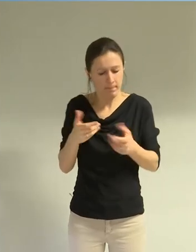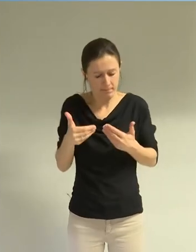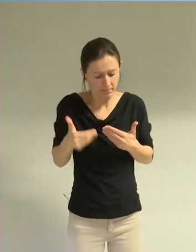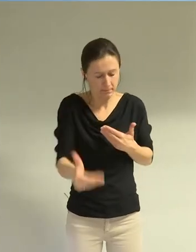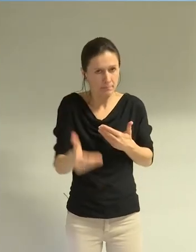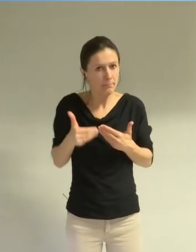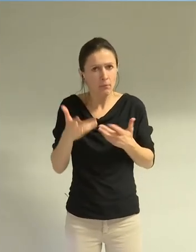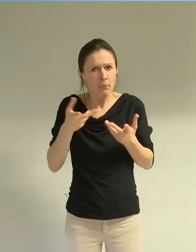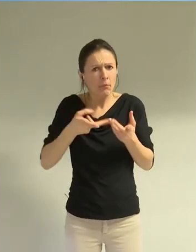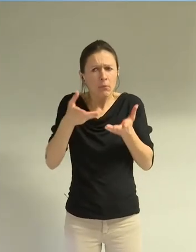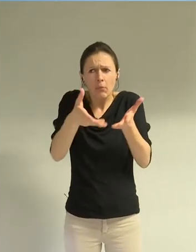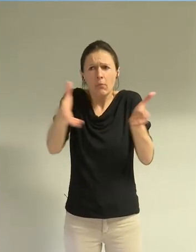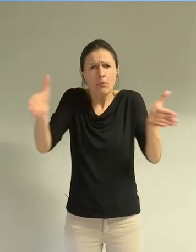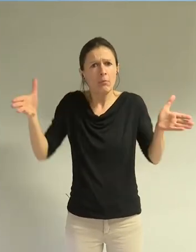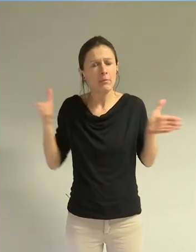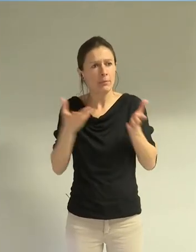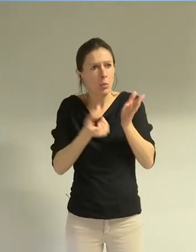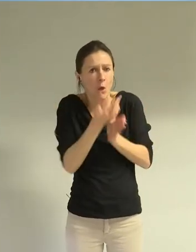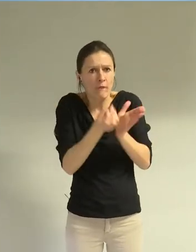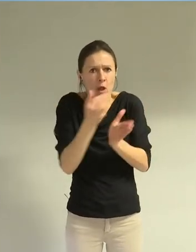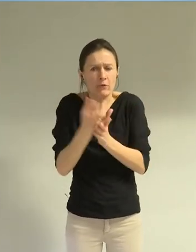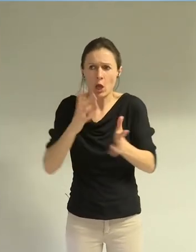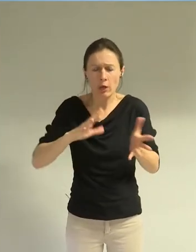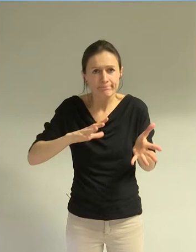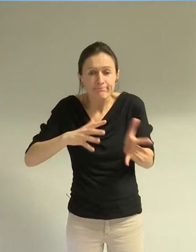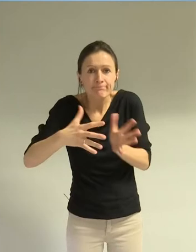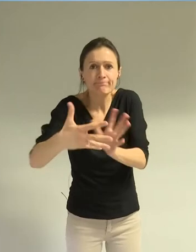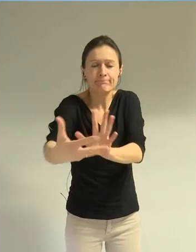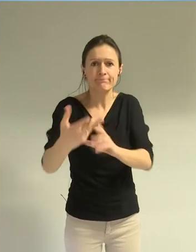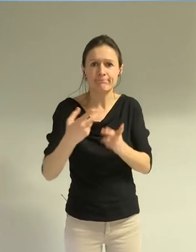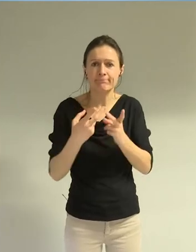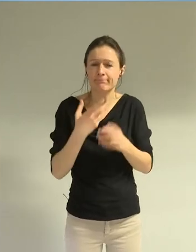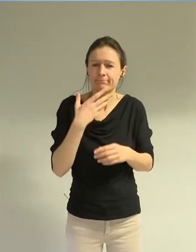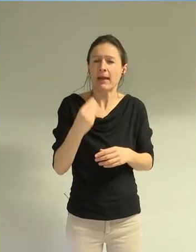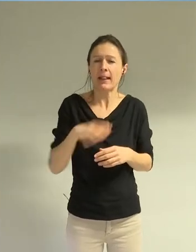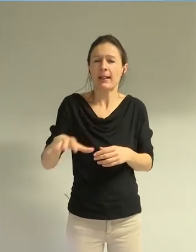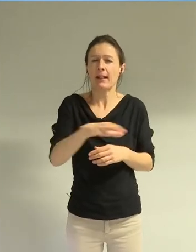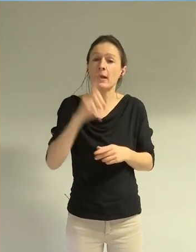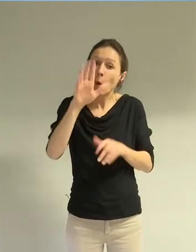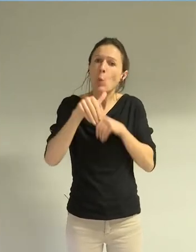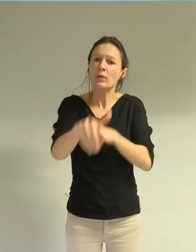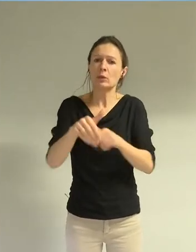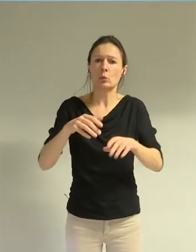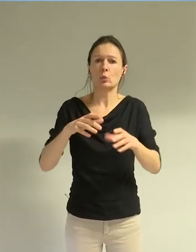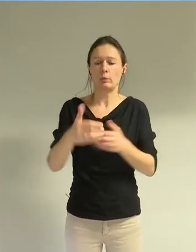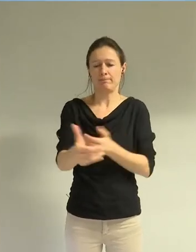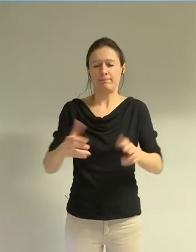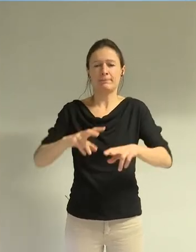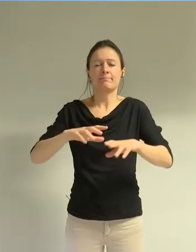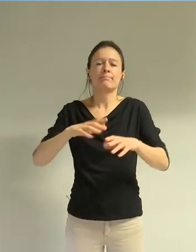alors cette dynamique elle va continuer elle va continuer sur le secteur notre dame qui sera en travaux progressivement à partir de cet été